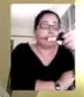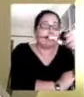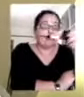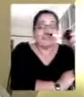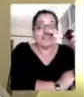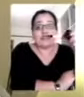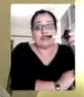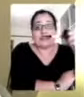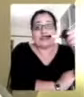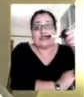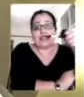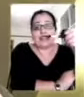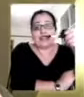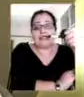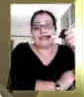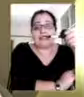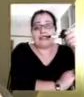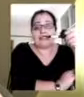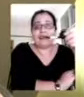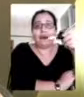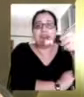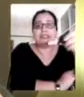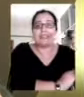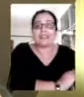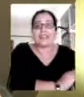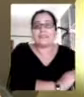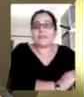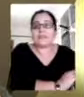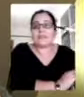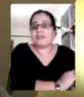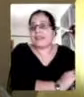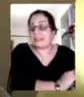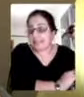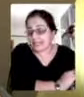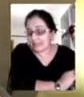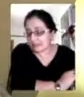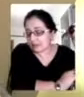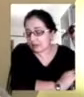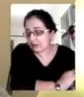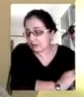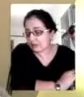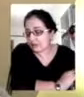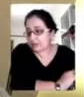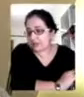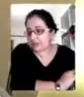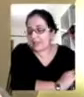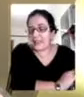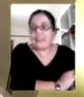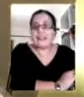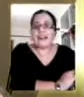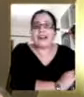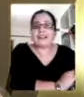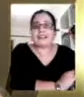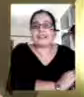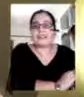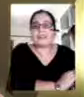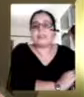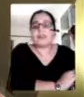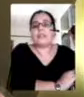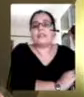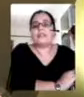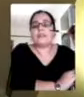zamanlarda bayıldım ya. Yani ama orada şeyin bir yorumu vardı Yasir'in öldüm gülmekten.